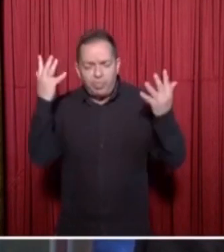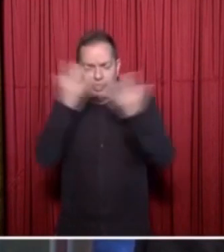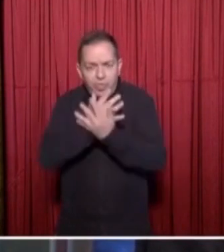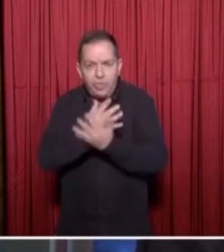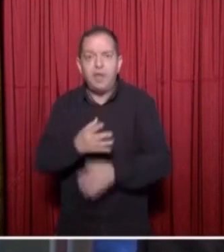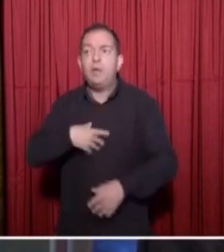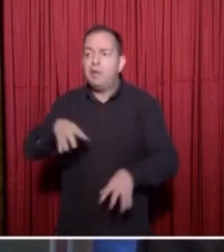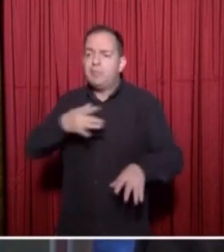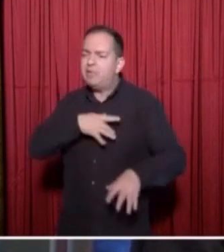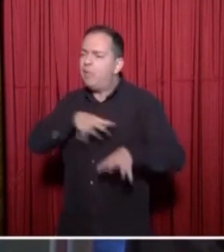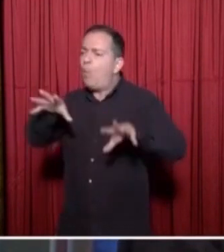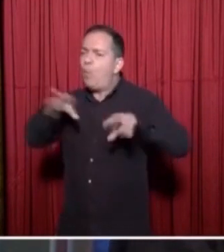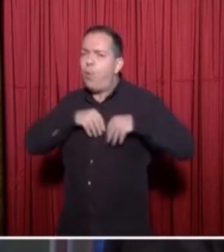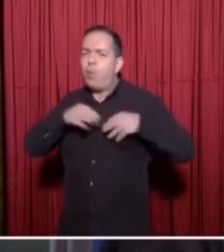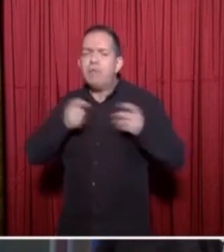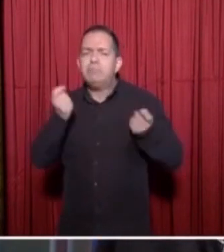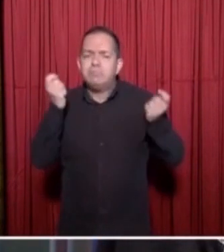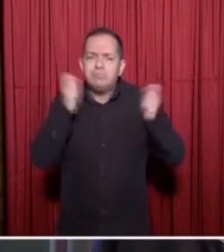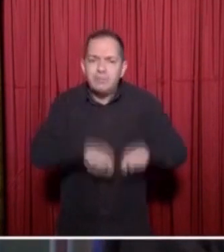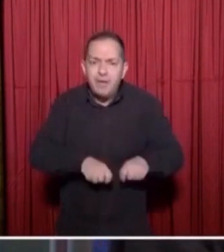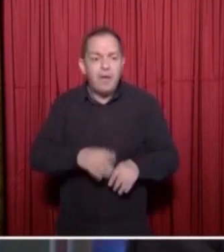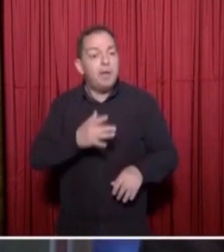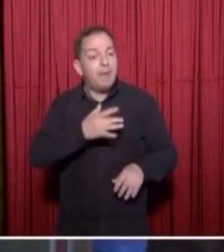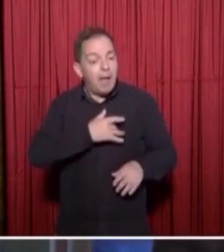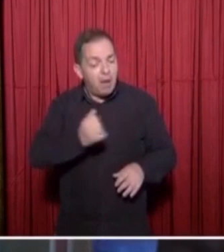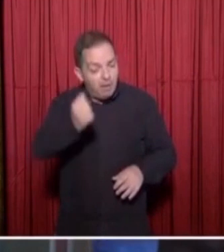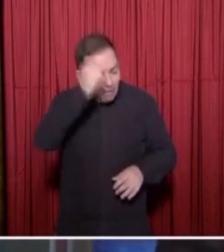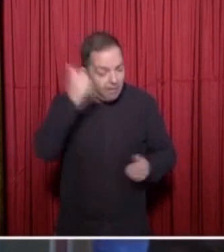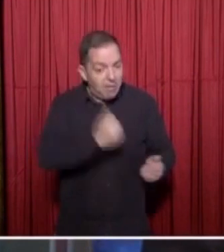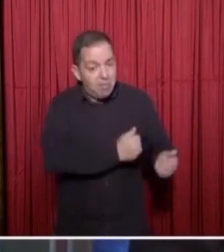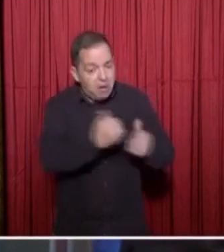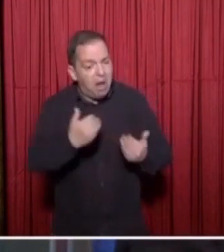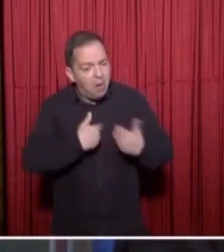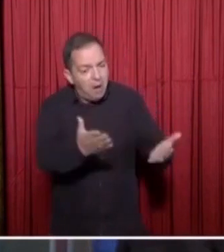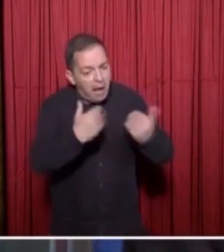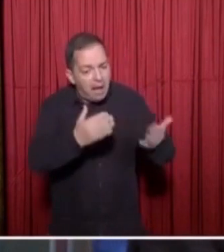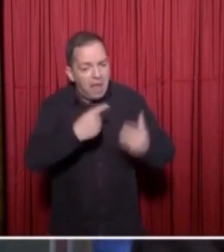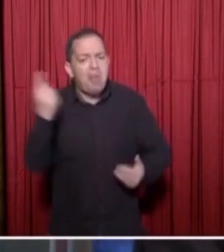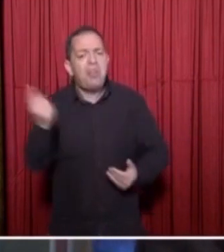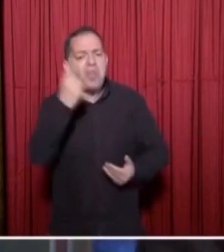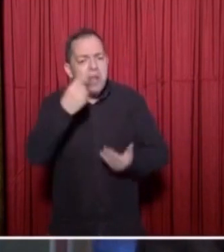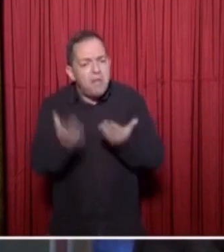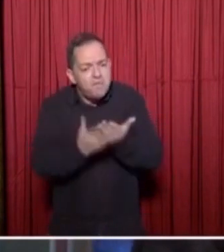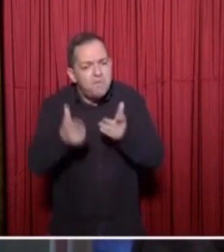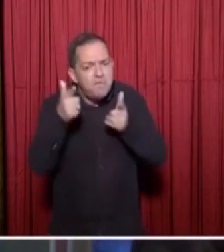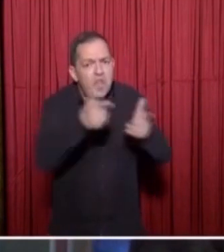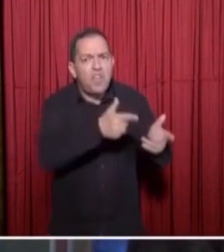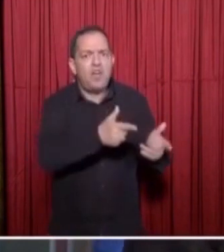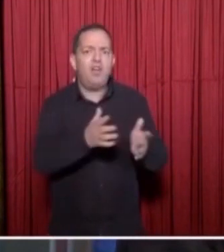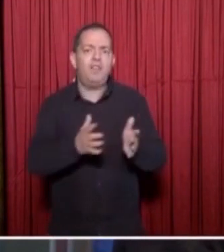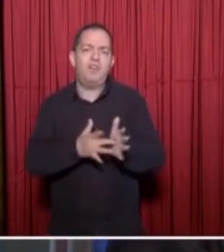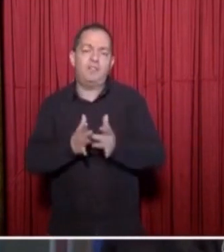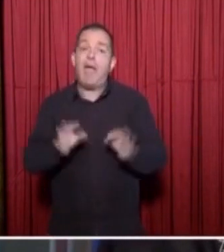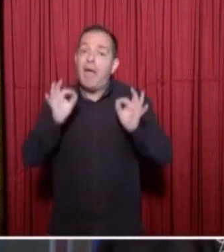και νοήσωση την καρδία, και επιστραφώσει και ιάσω με αυτούς. Ταύτα